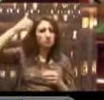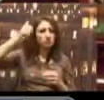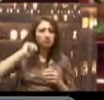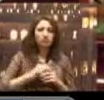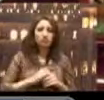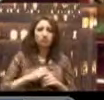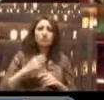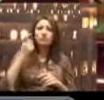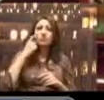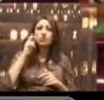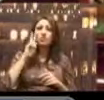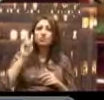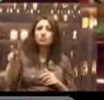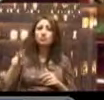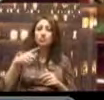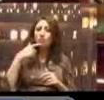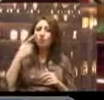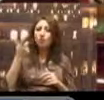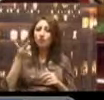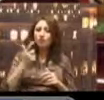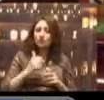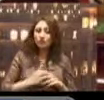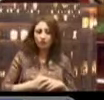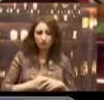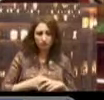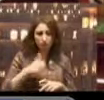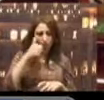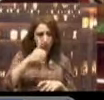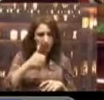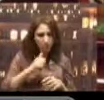سبحانه وتعالى، بتوسم في